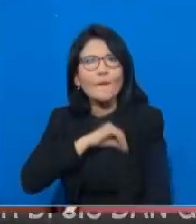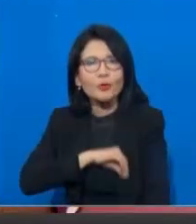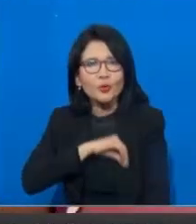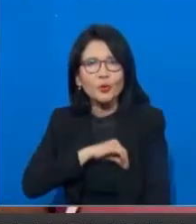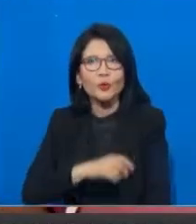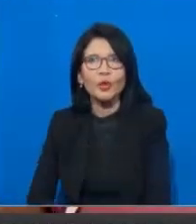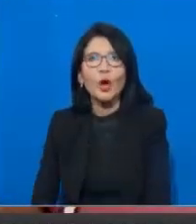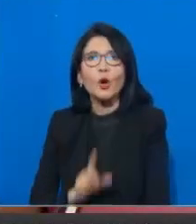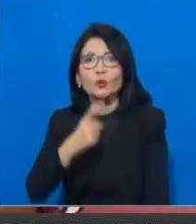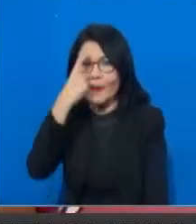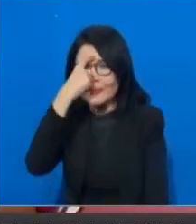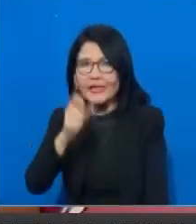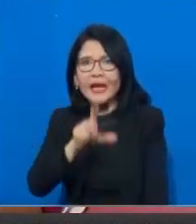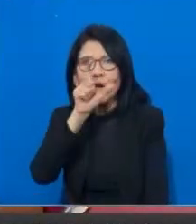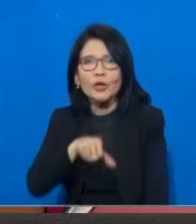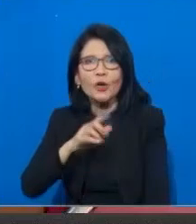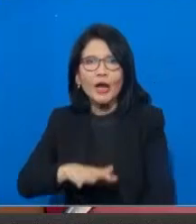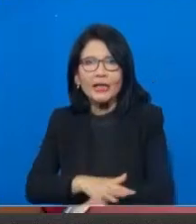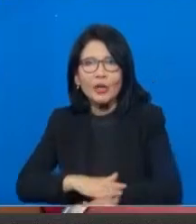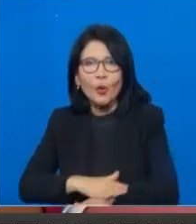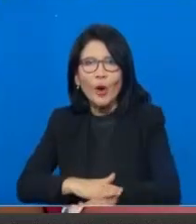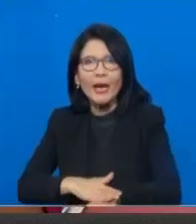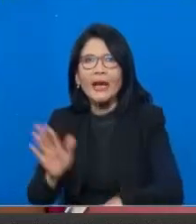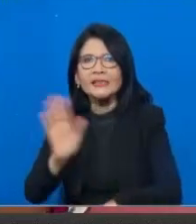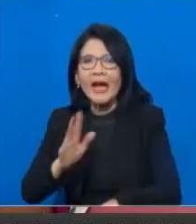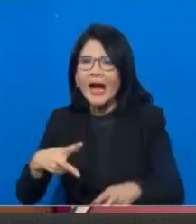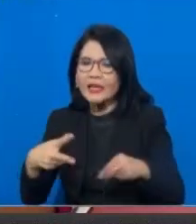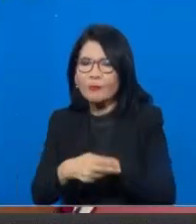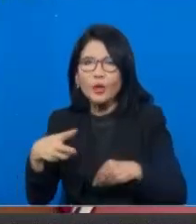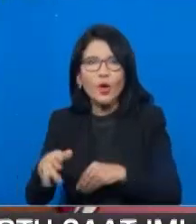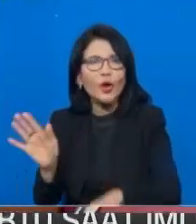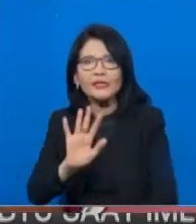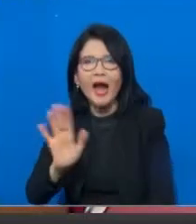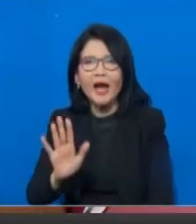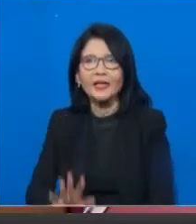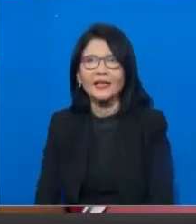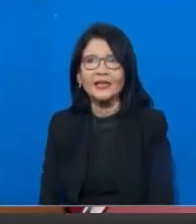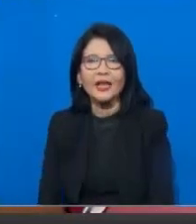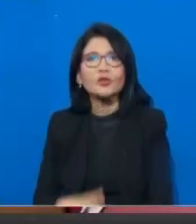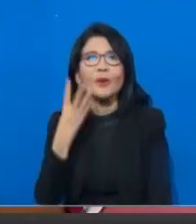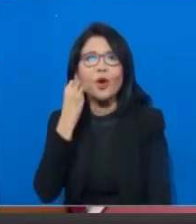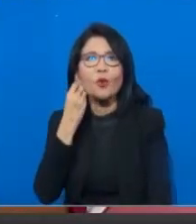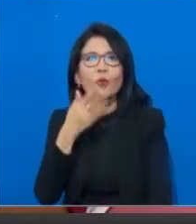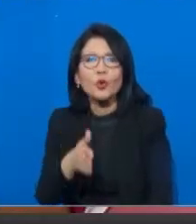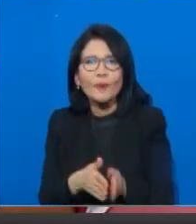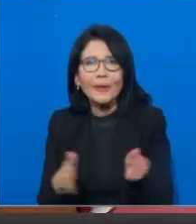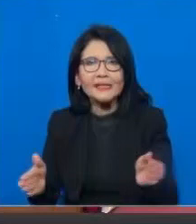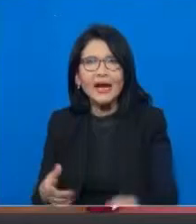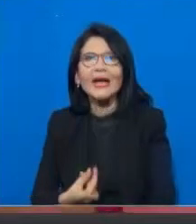kepercayaan teman-teman Tionghoa, ketika memasak jangan dipotong supaya tadi umur panjang dan